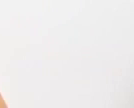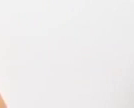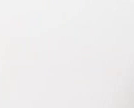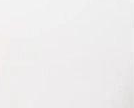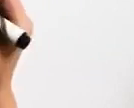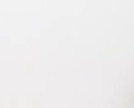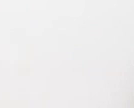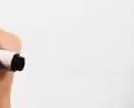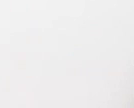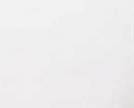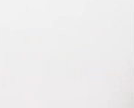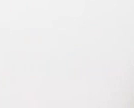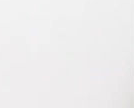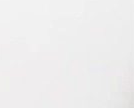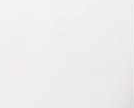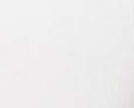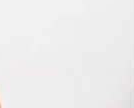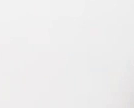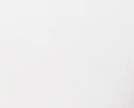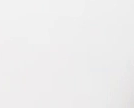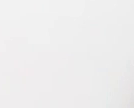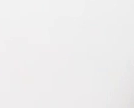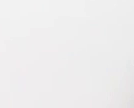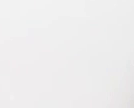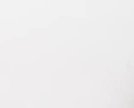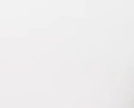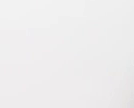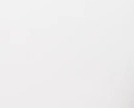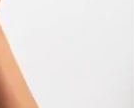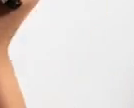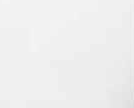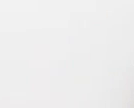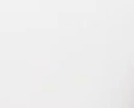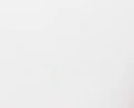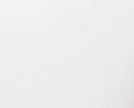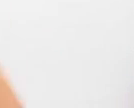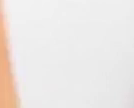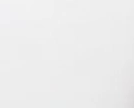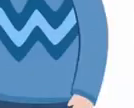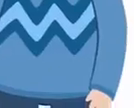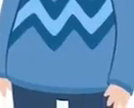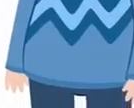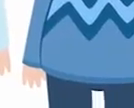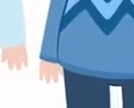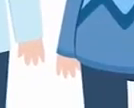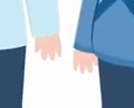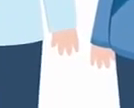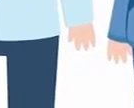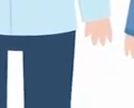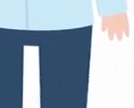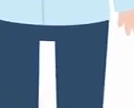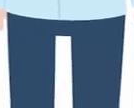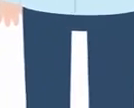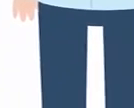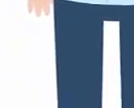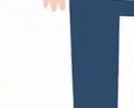tushadimi? Beparvo va harakat qilmaydimi? O'qituvchilar va psixologlar tasdiqlaydilar. Zamonaviy bolalar o'qishga qiziqishni yo'qotmoqdalar. Ota-onalar ehtimol ilgari